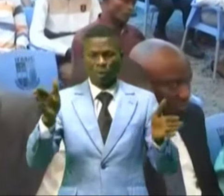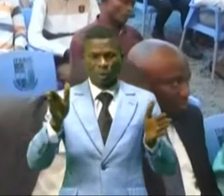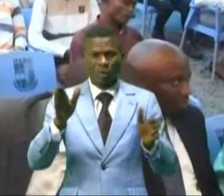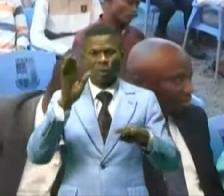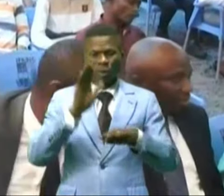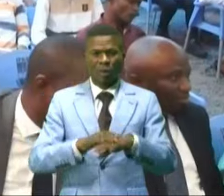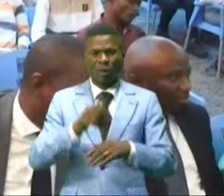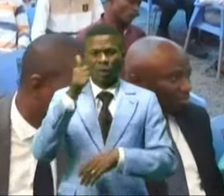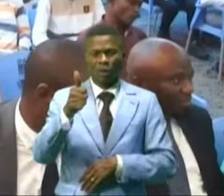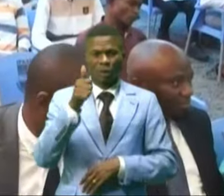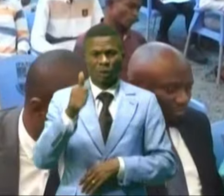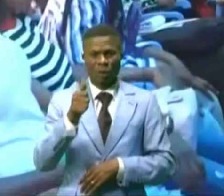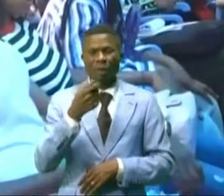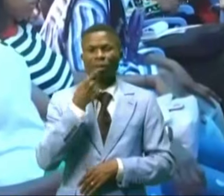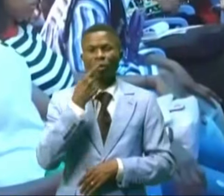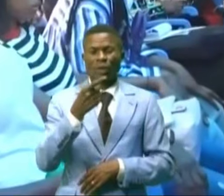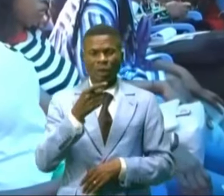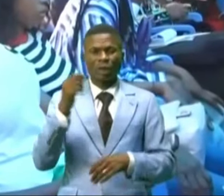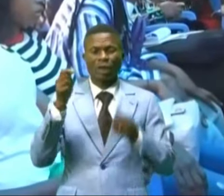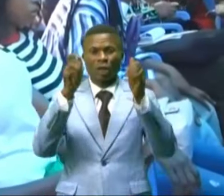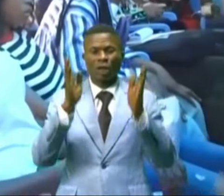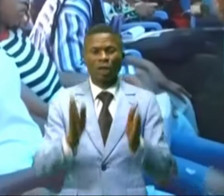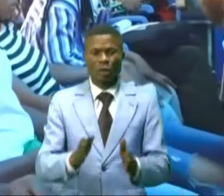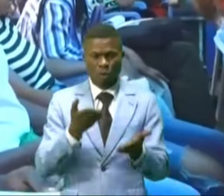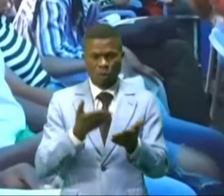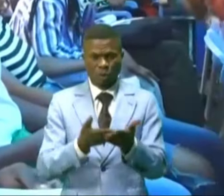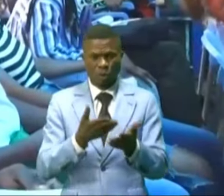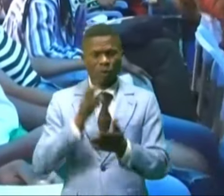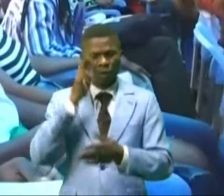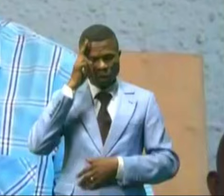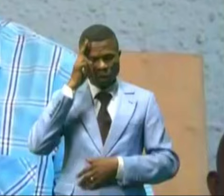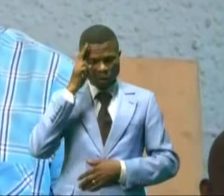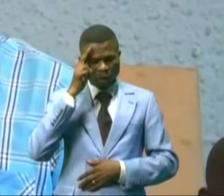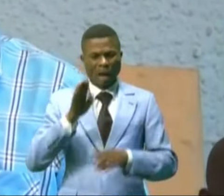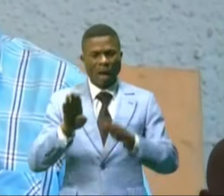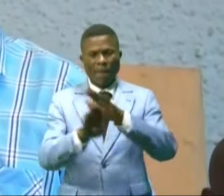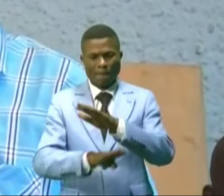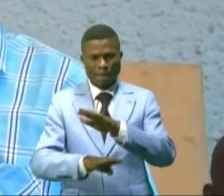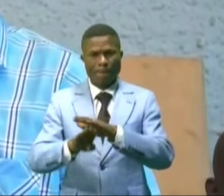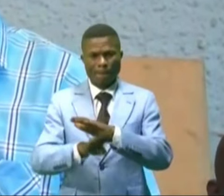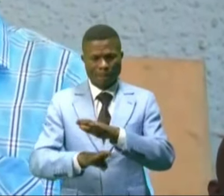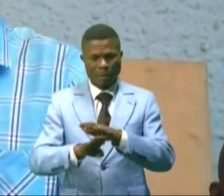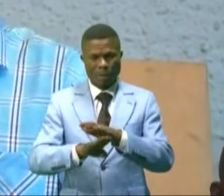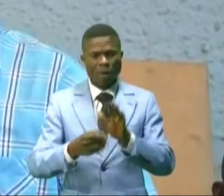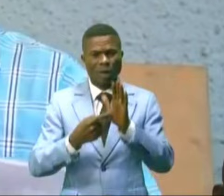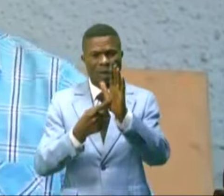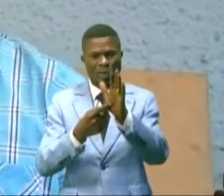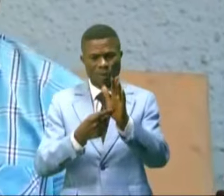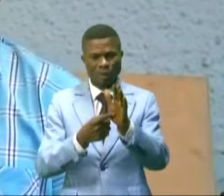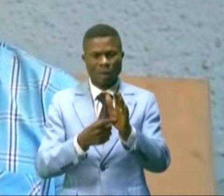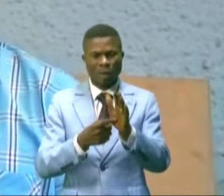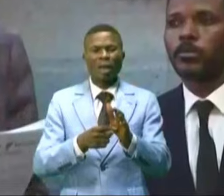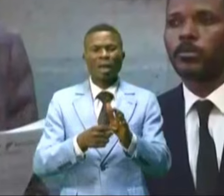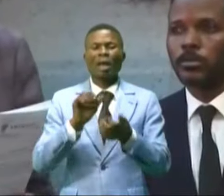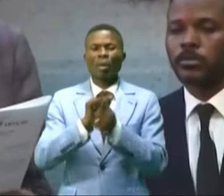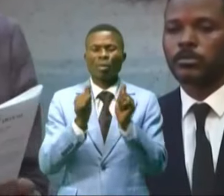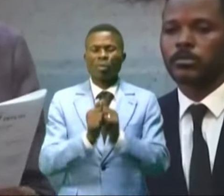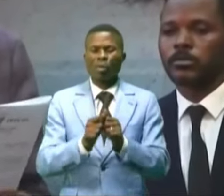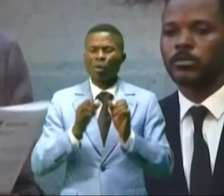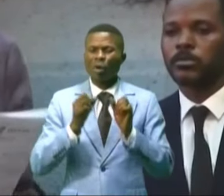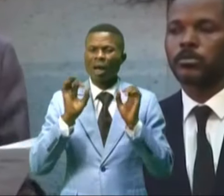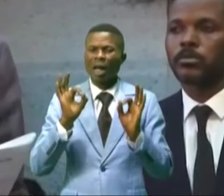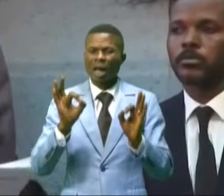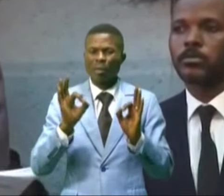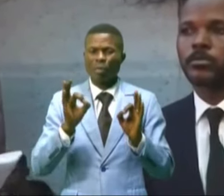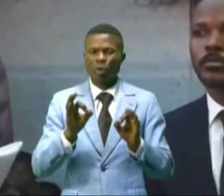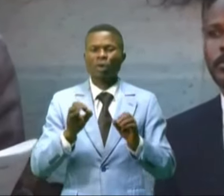janvier avaient réuni tous les professionnels du métier pour réfléchir sur le base qui devrait faire le nouvel écosystème de la pratique du journalisme et